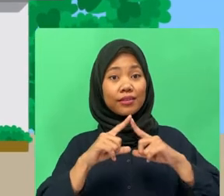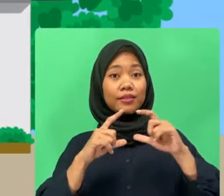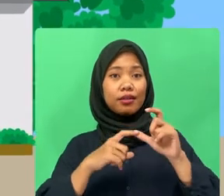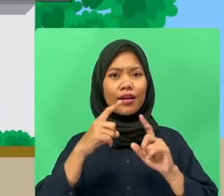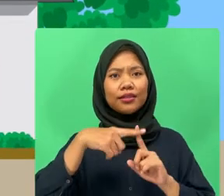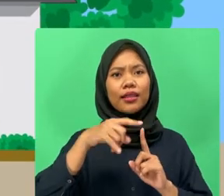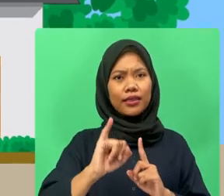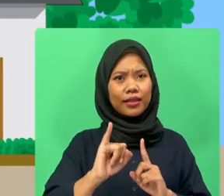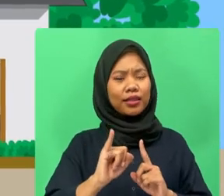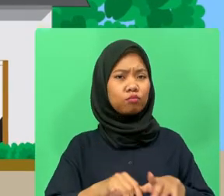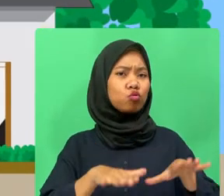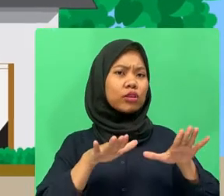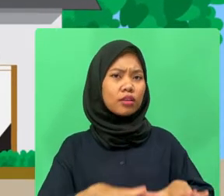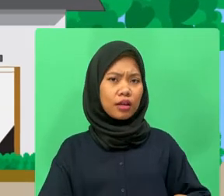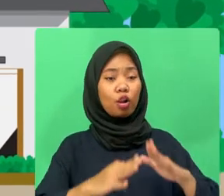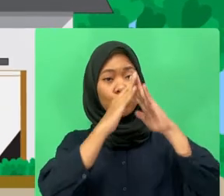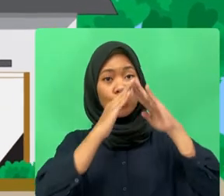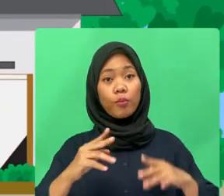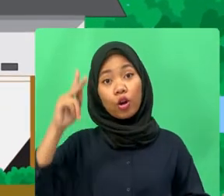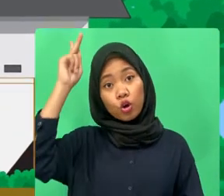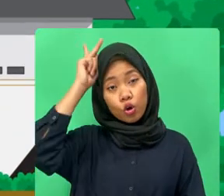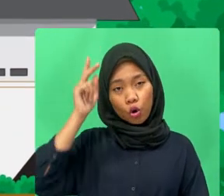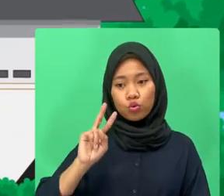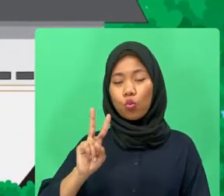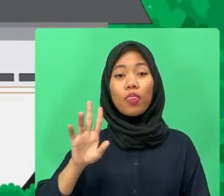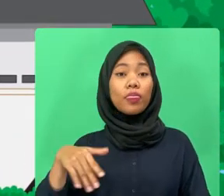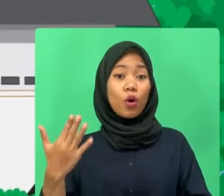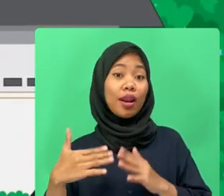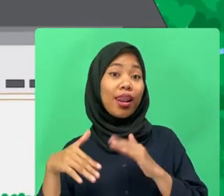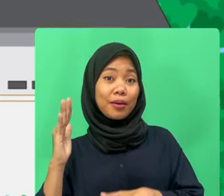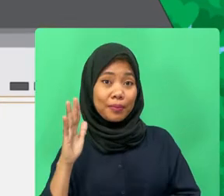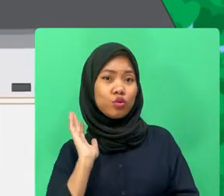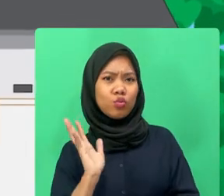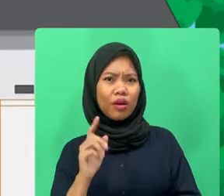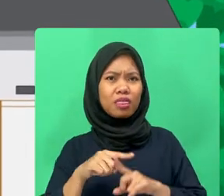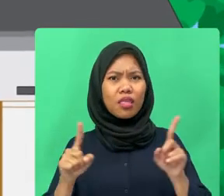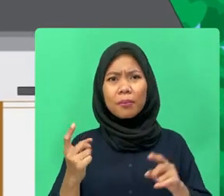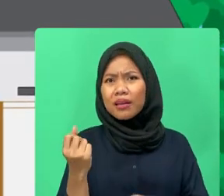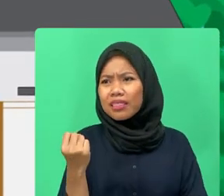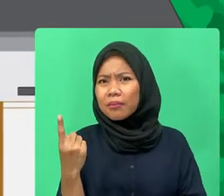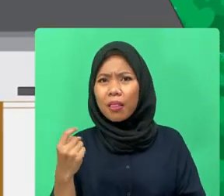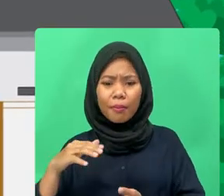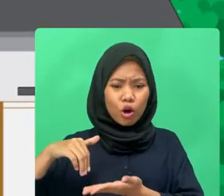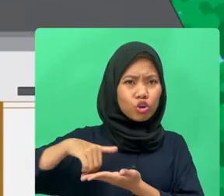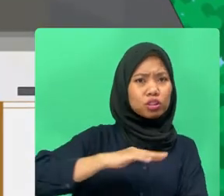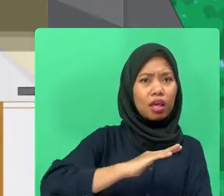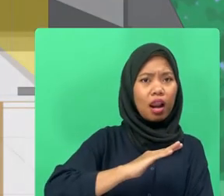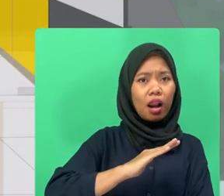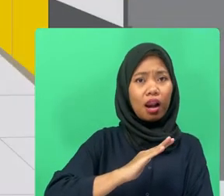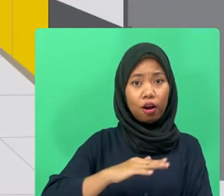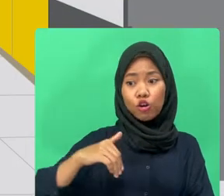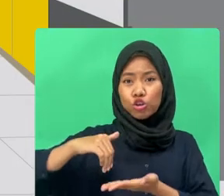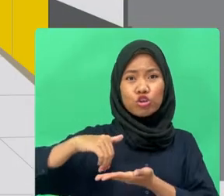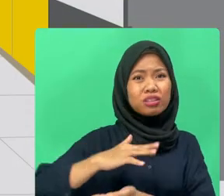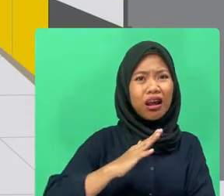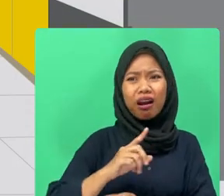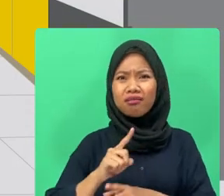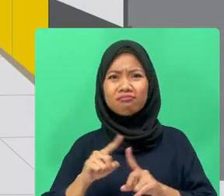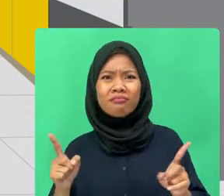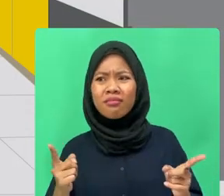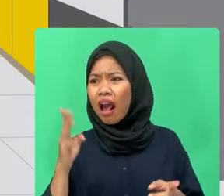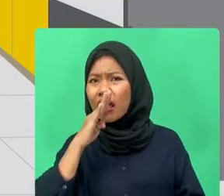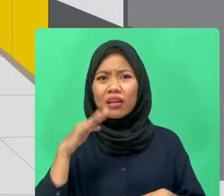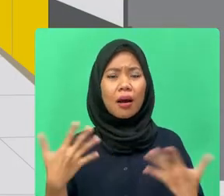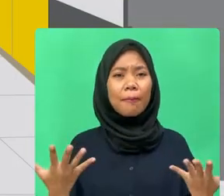Justy baru saja diusir dari rumah kosan yang sudah ditempati lebih dari 2 tahun terakhir. Dikeluarkan dari rumah kosan